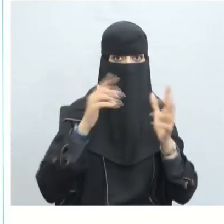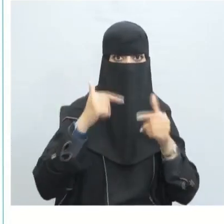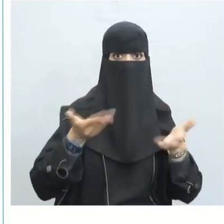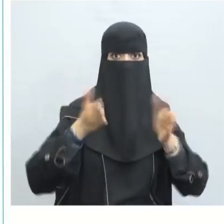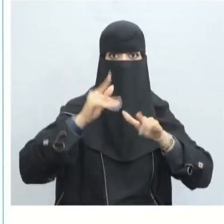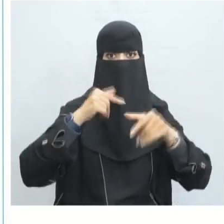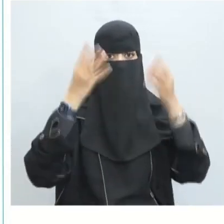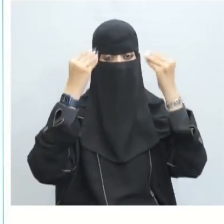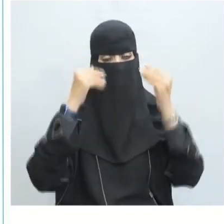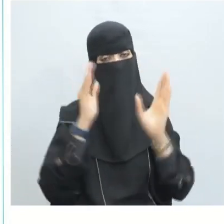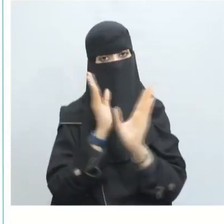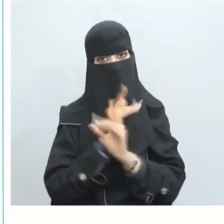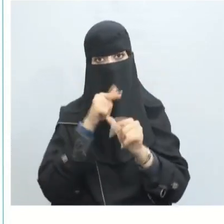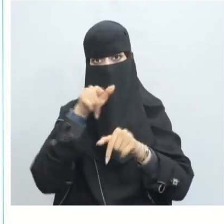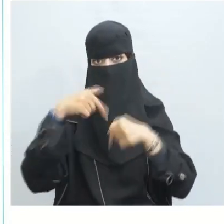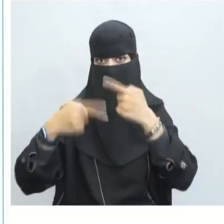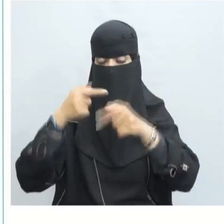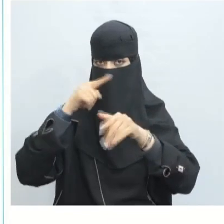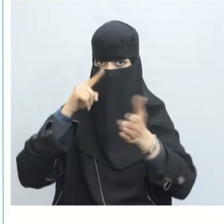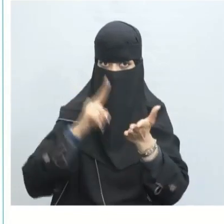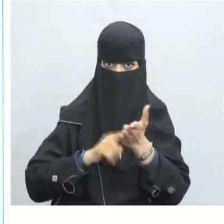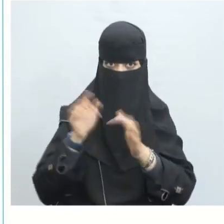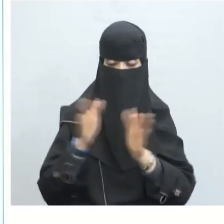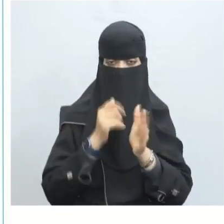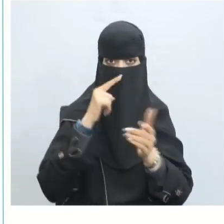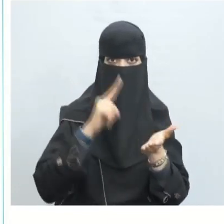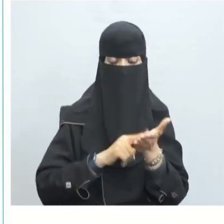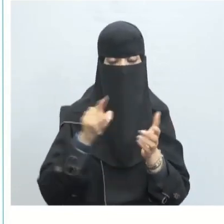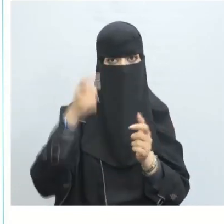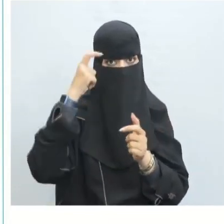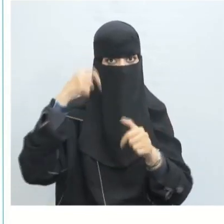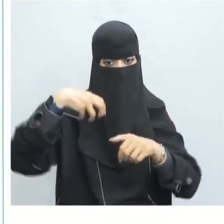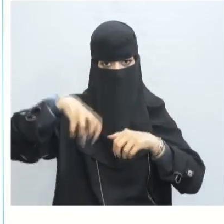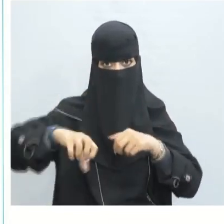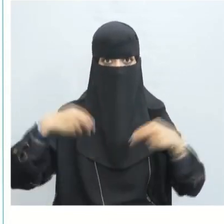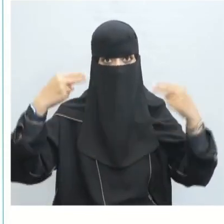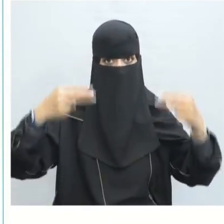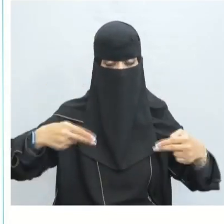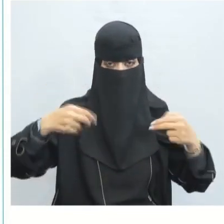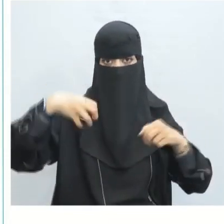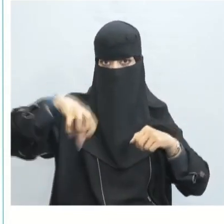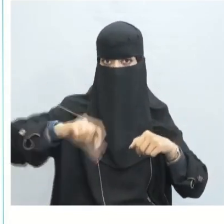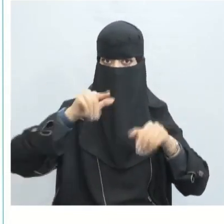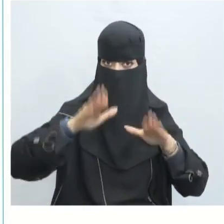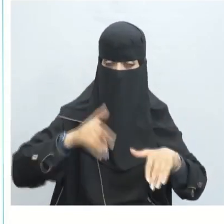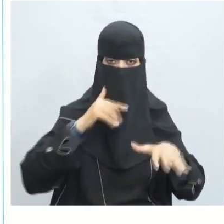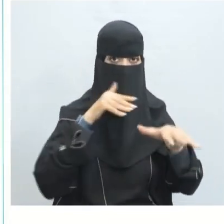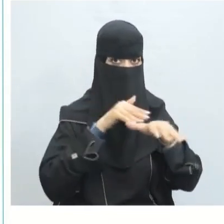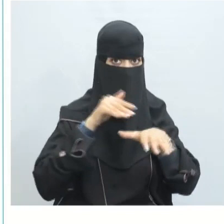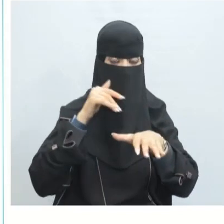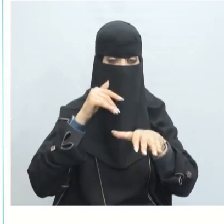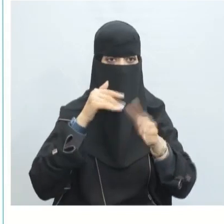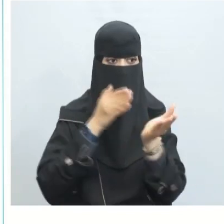الثقافيه او العكس وهكذا اذا لابد ان نعرف نوع الفعاليه وتصنيفها لان هنالك ايضا طرق